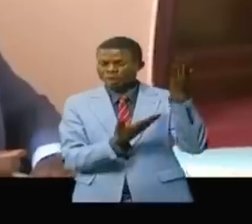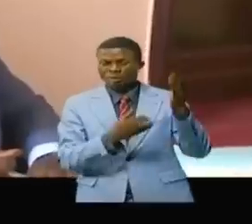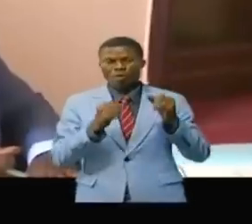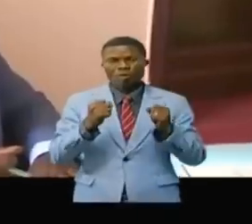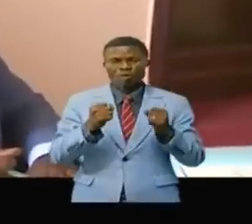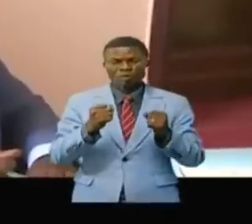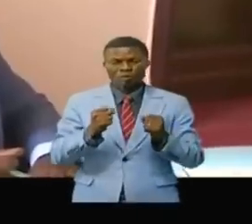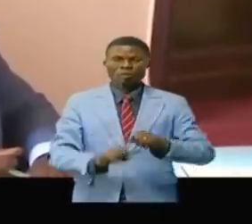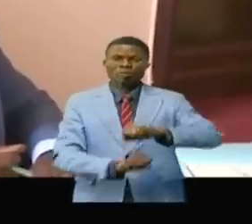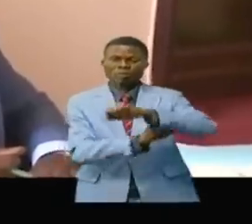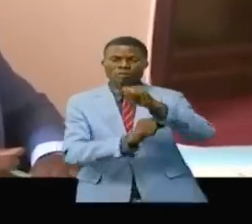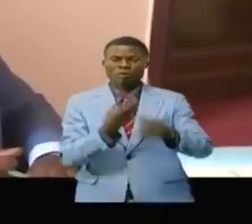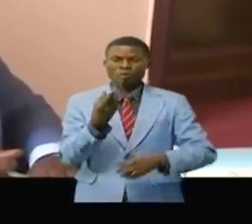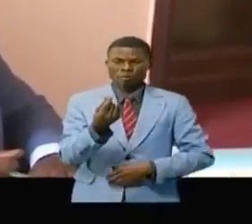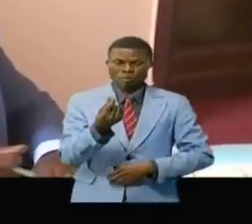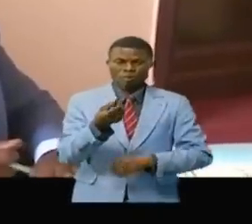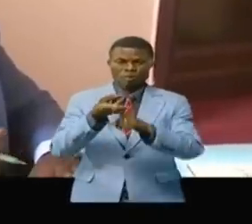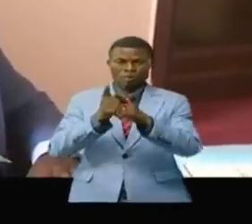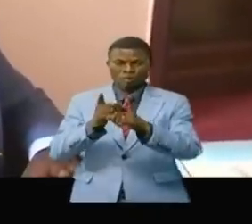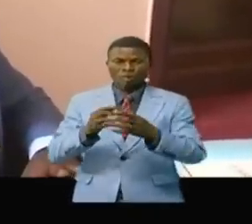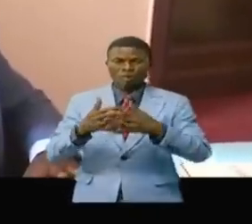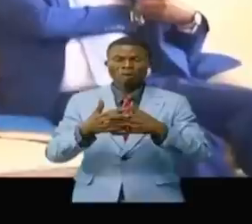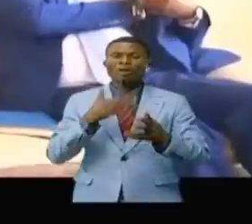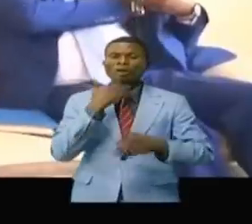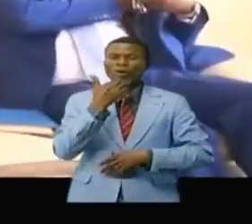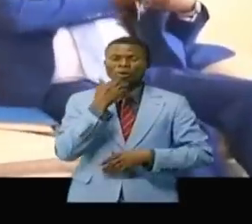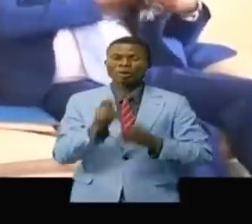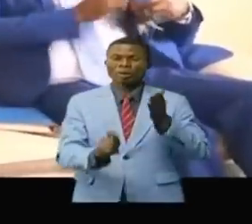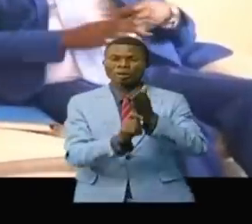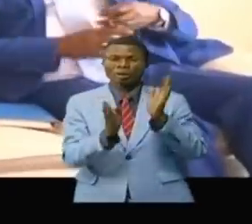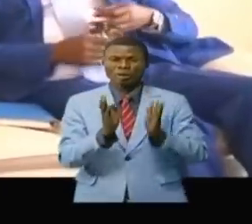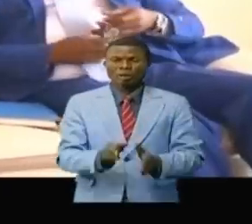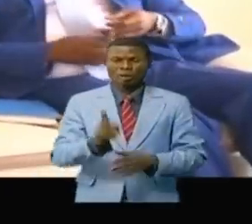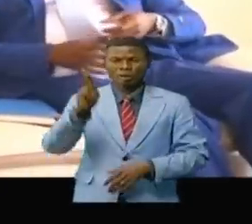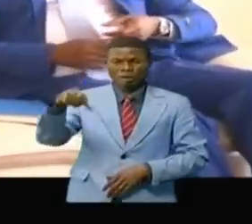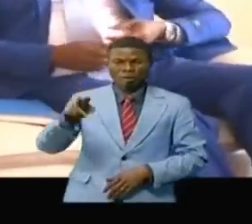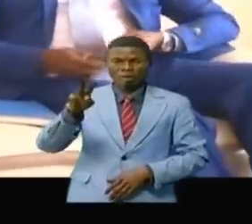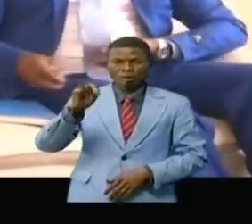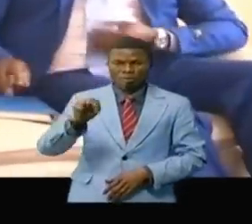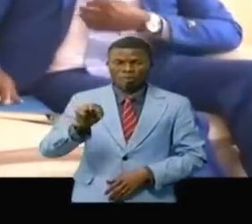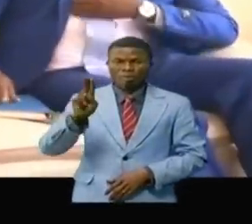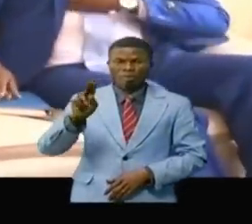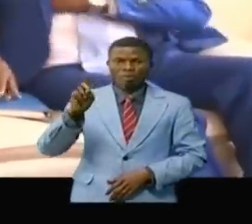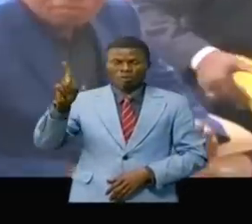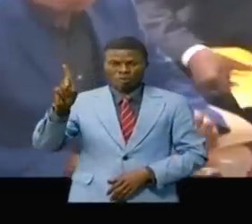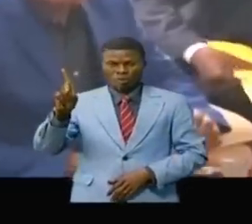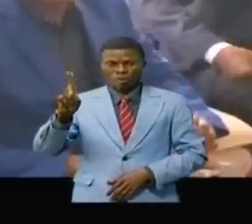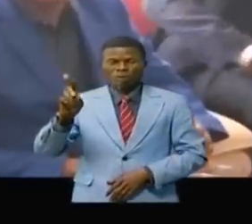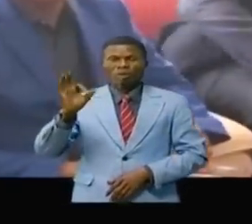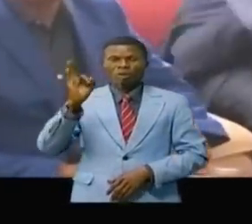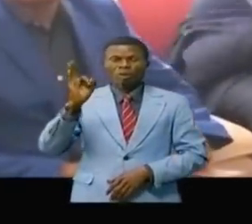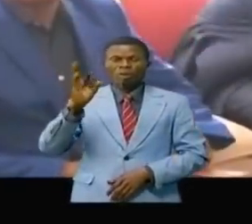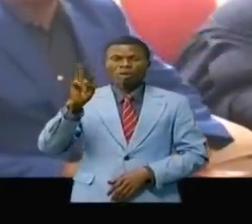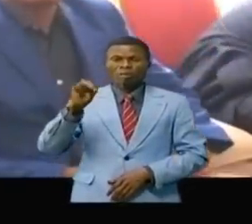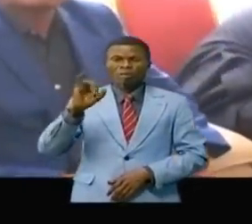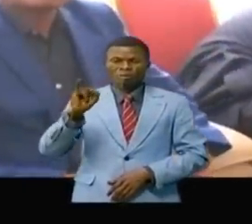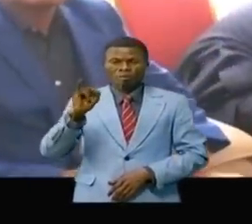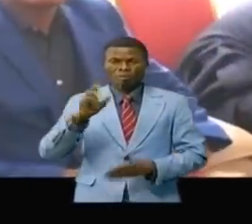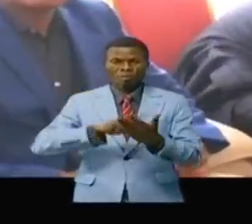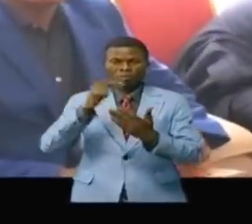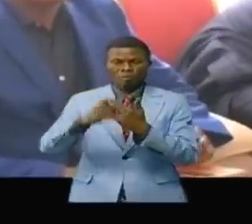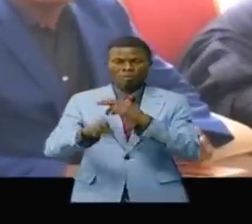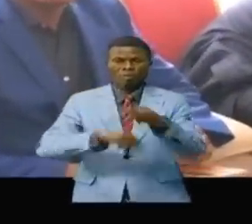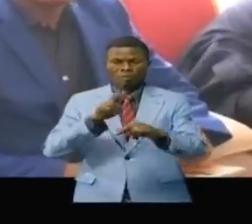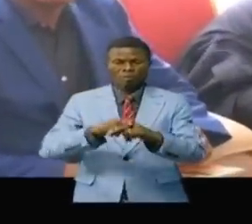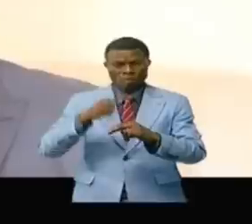que l'appui budgétaire provient des partenaires financiers techniques comme le PNUD et le FNU, entendez, Programme des Nations